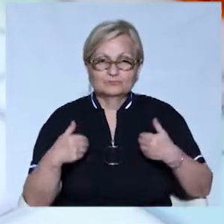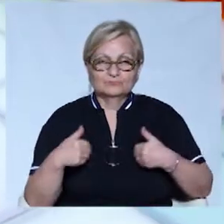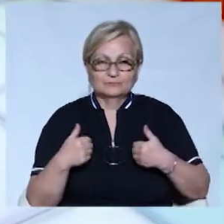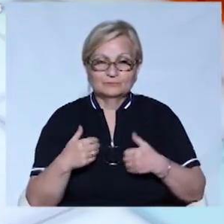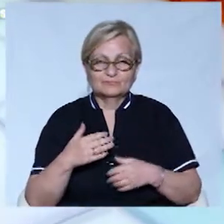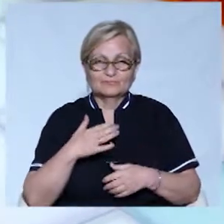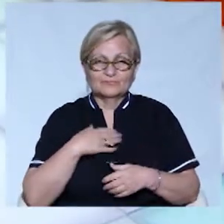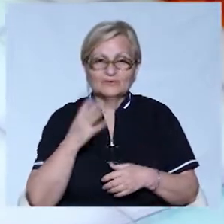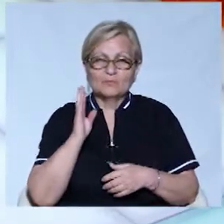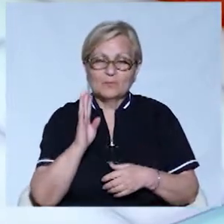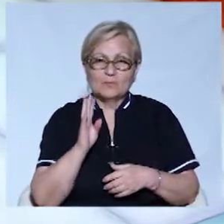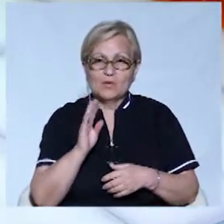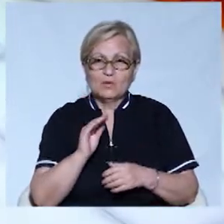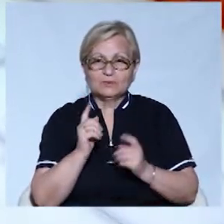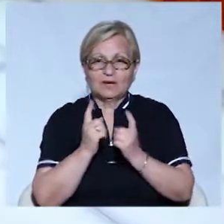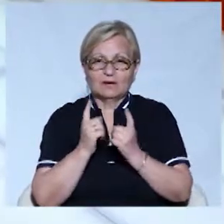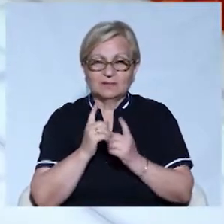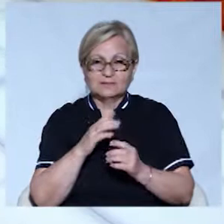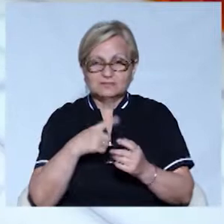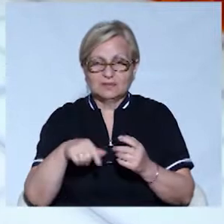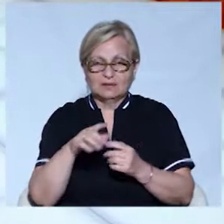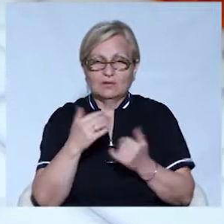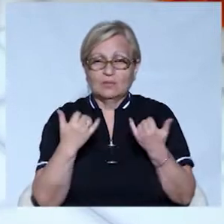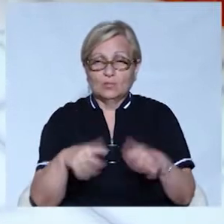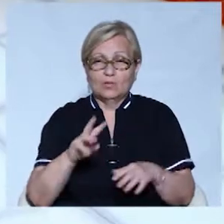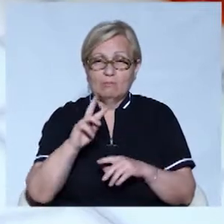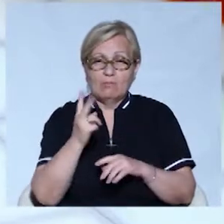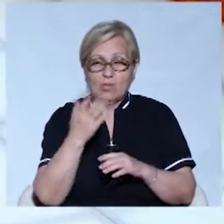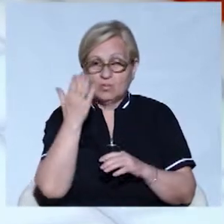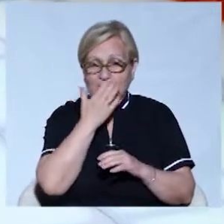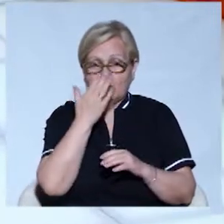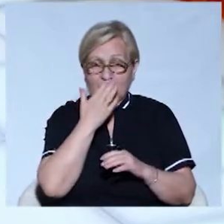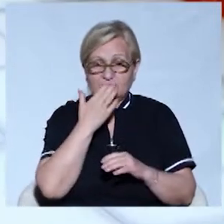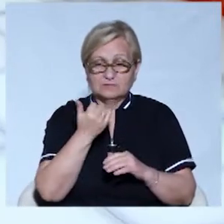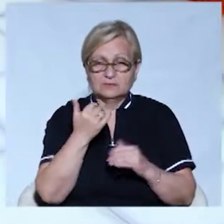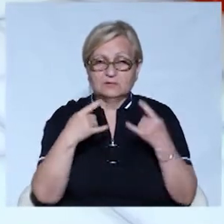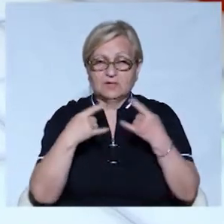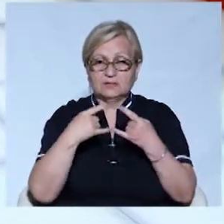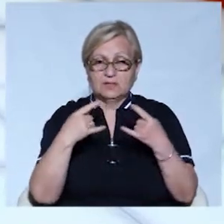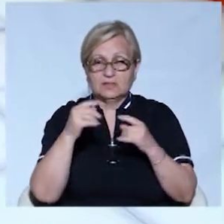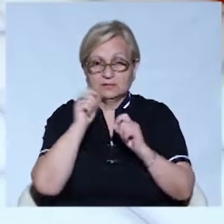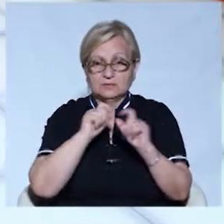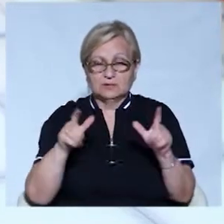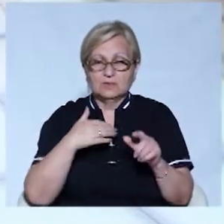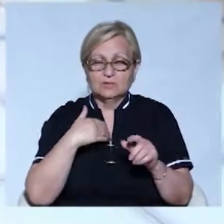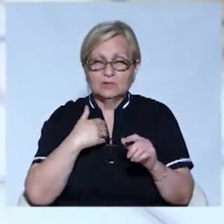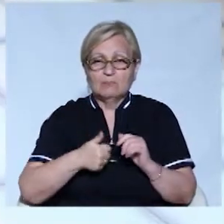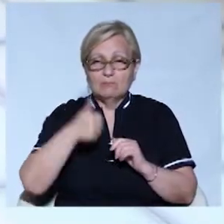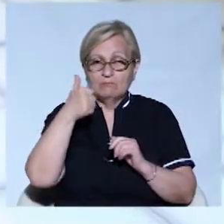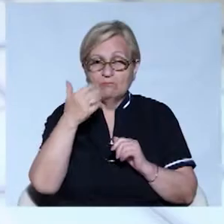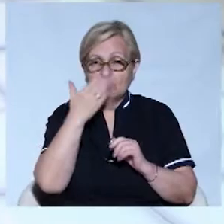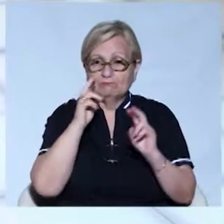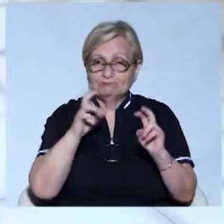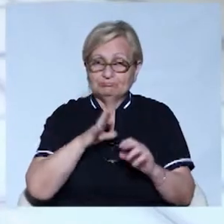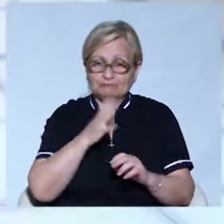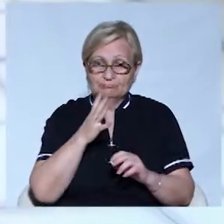გამარჯობა ჩვენო მეოთხე კლასელებო. უკვე მეორე გაკვეთილი გვაქვს ტელესკოლაში. ჩვენი პირველი გაკვეთილის თემა